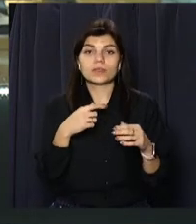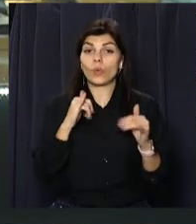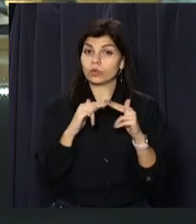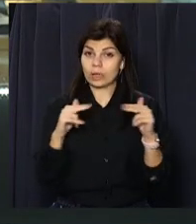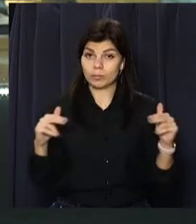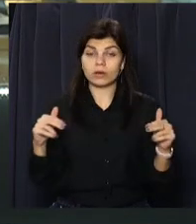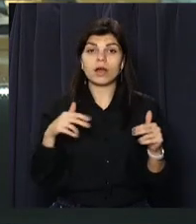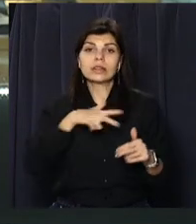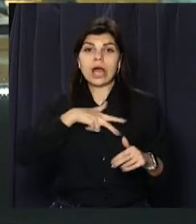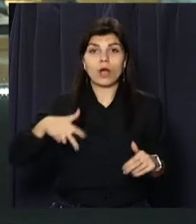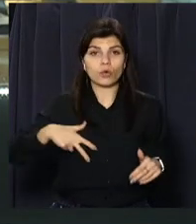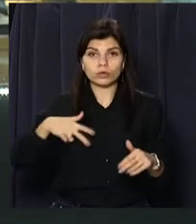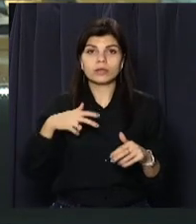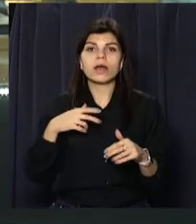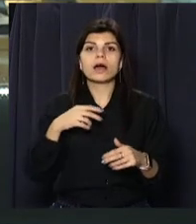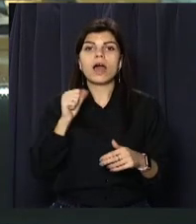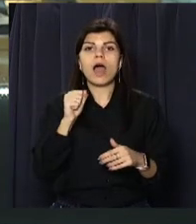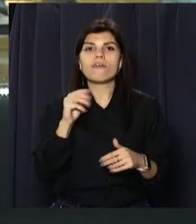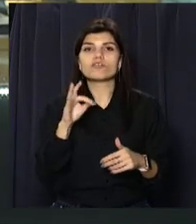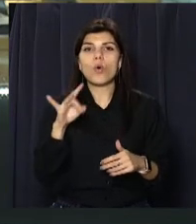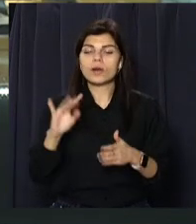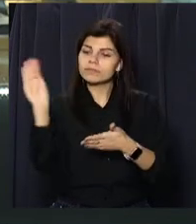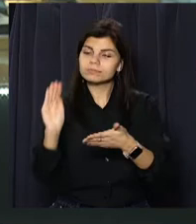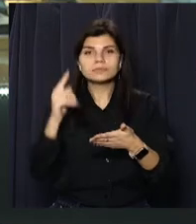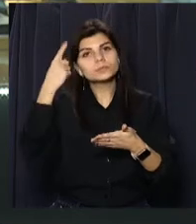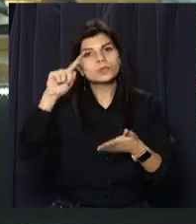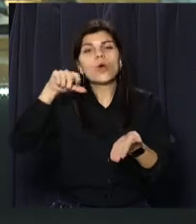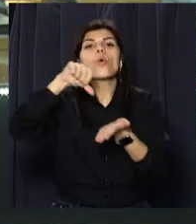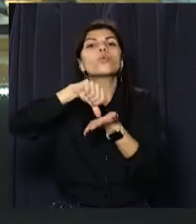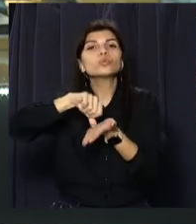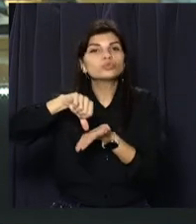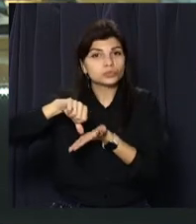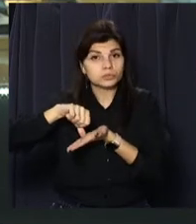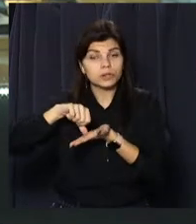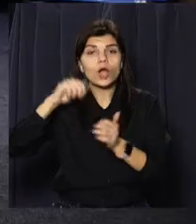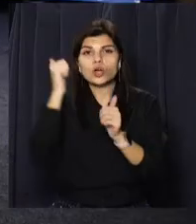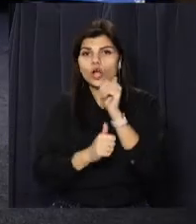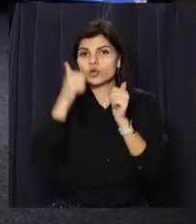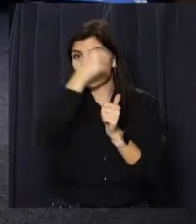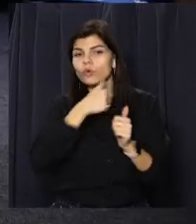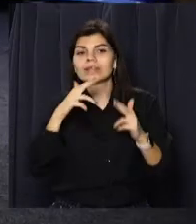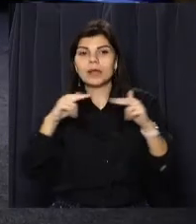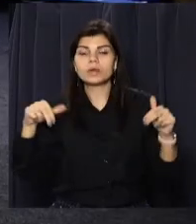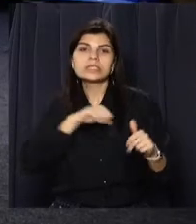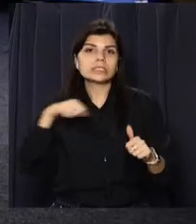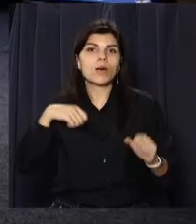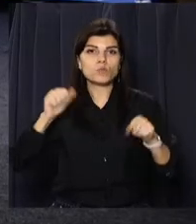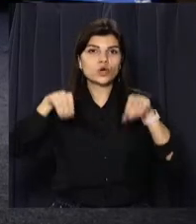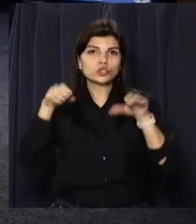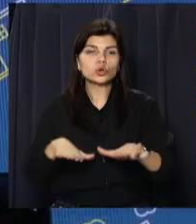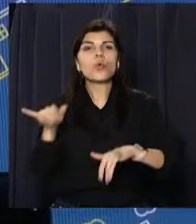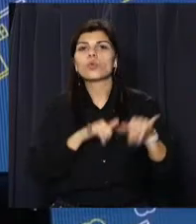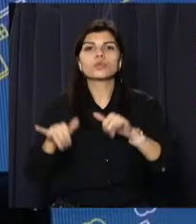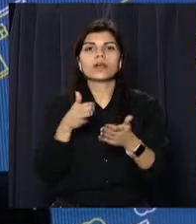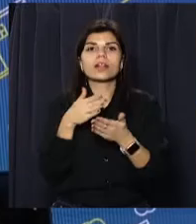Дніпрі урочисто нагородили авторів проєктів-переможців бюджету участі. Щороку дніпряни самостійно можуть вирішувати,